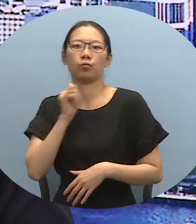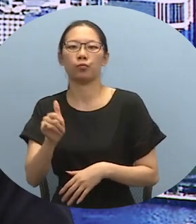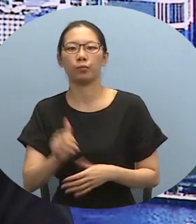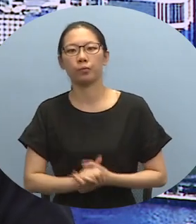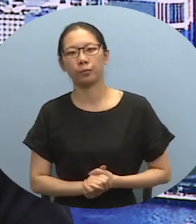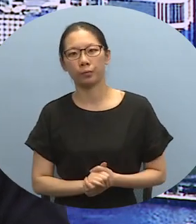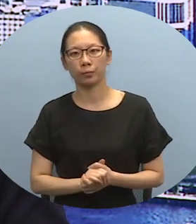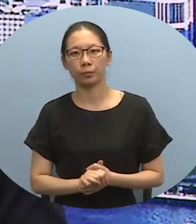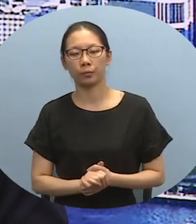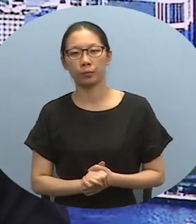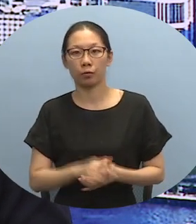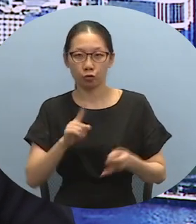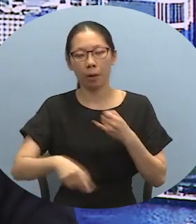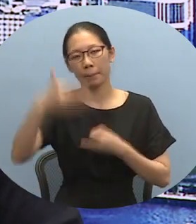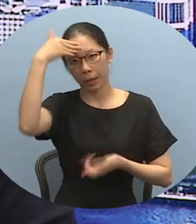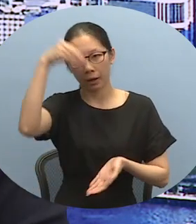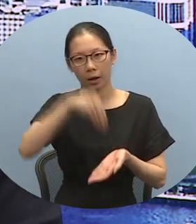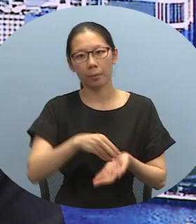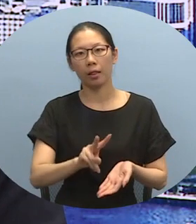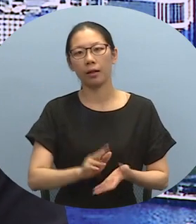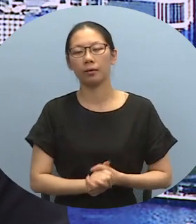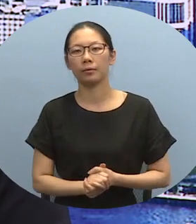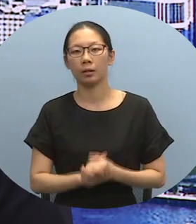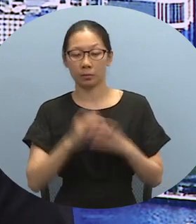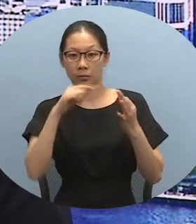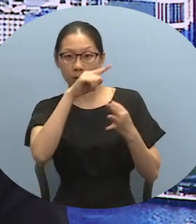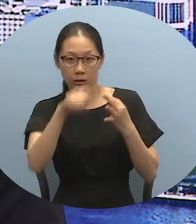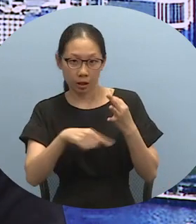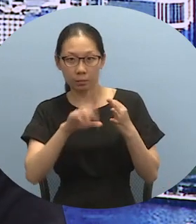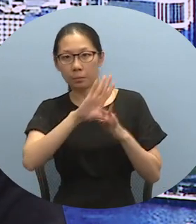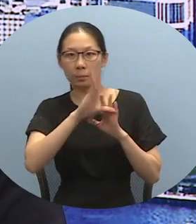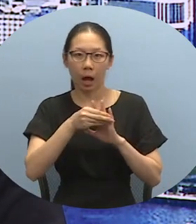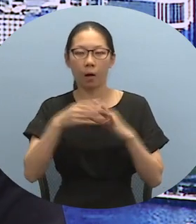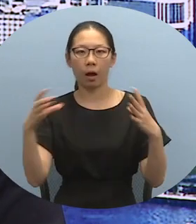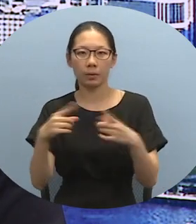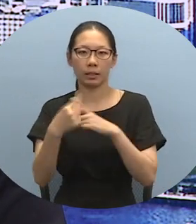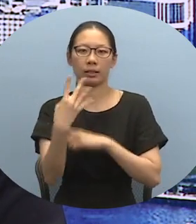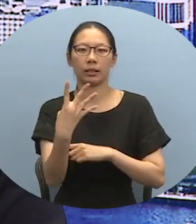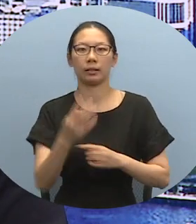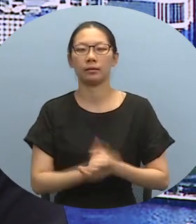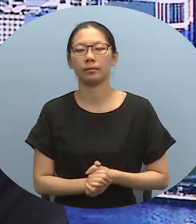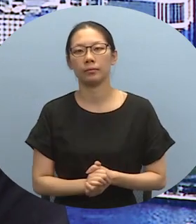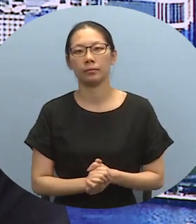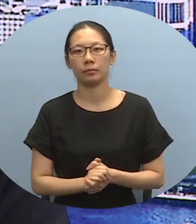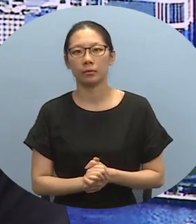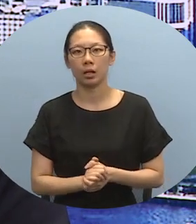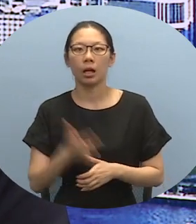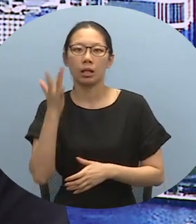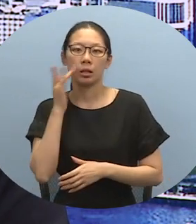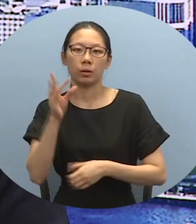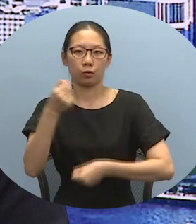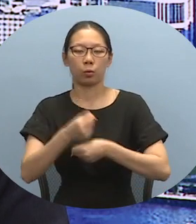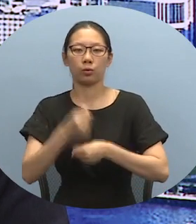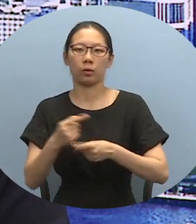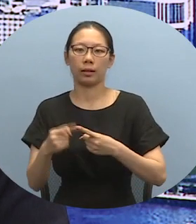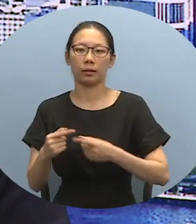咧，都係一個確診個案啦。咁加埋呢3宗，就總共有4宗咧，都係喺帝苑嗰度翻工